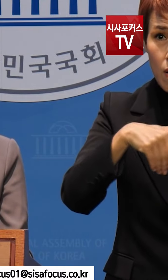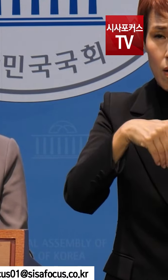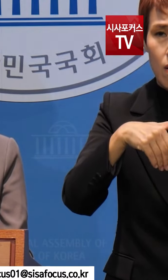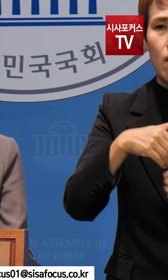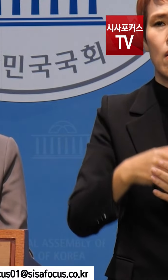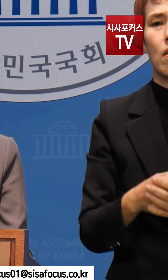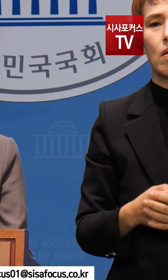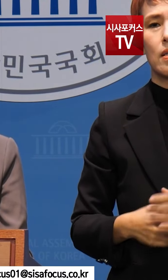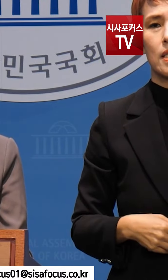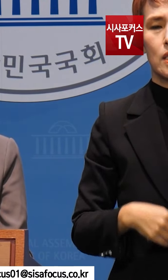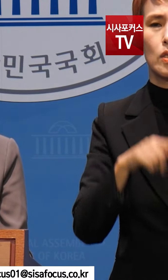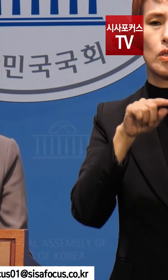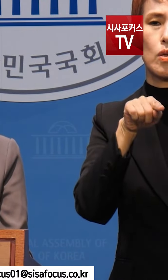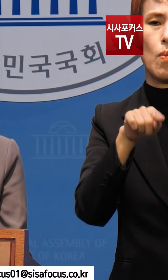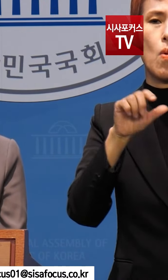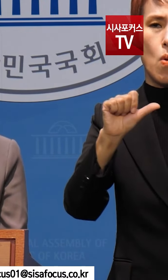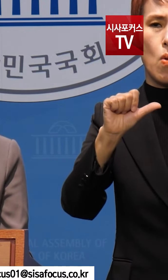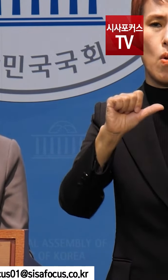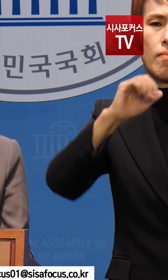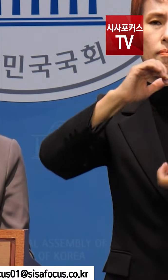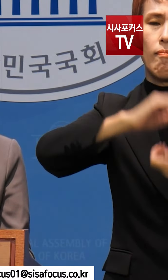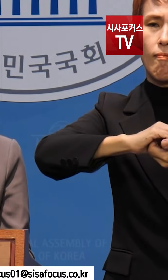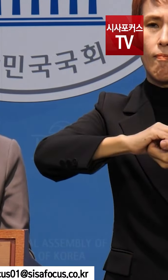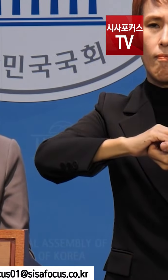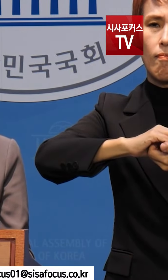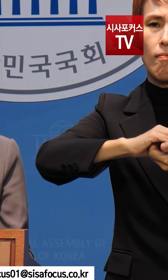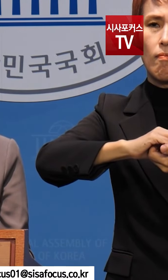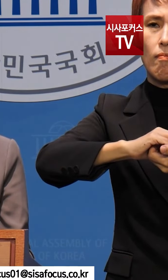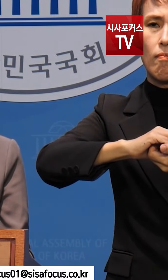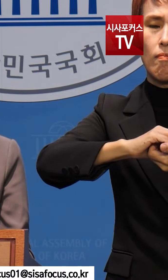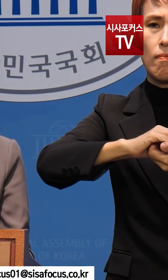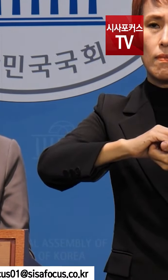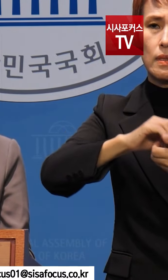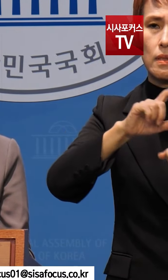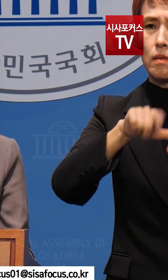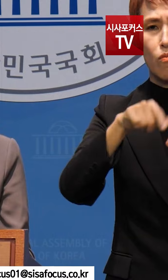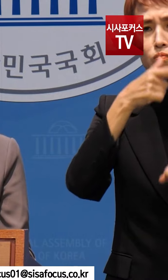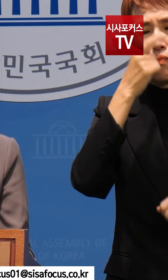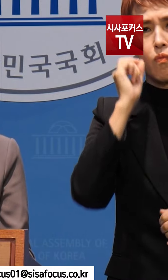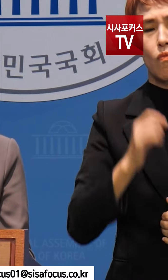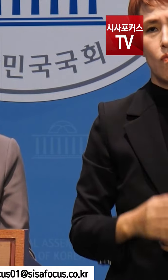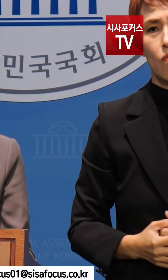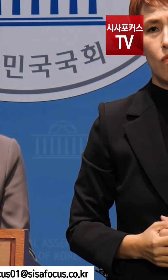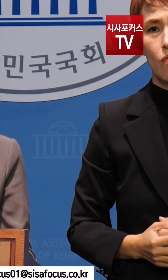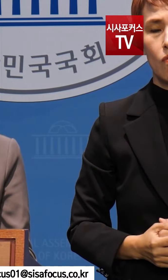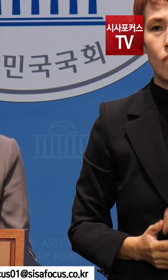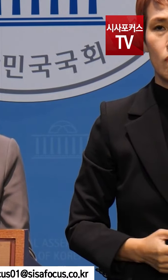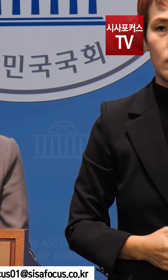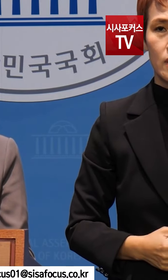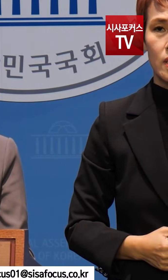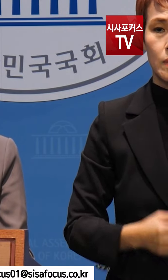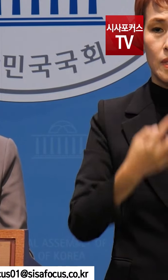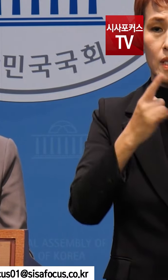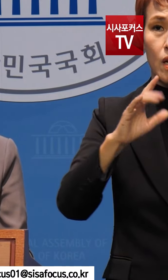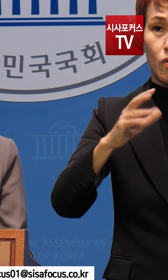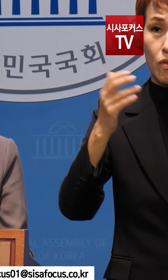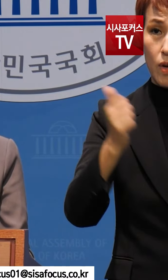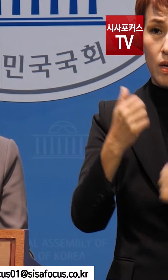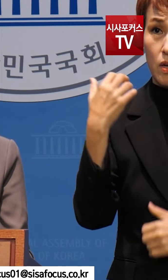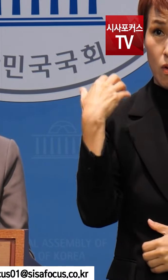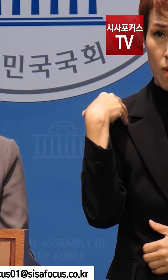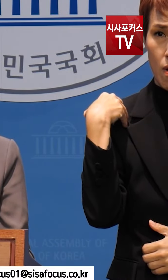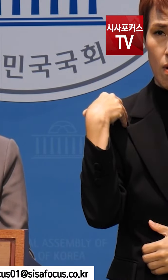1.5도씨 이내로 제안할 수 있는 시간이 점점 줄어들고 있습니다 22대 국회의 역할